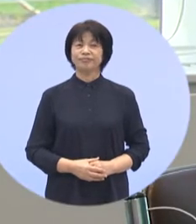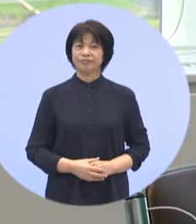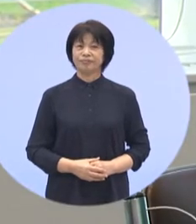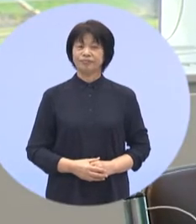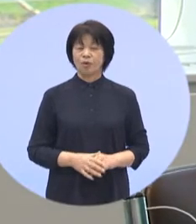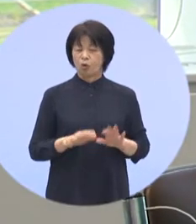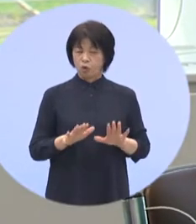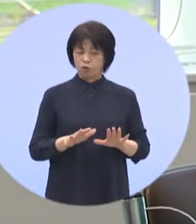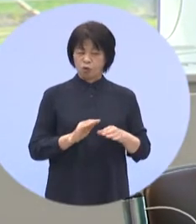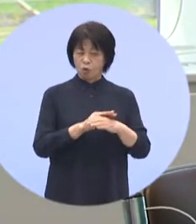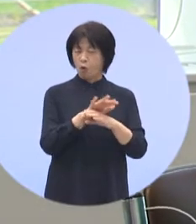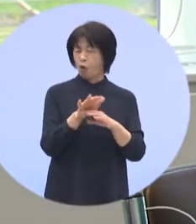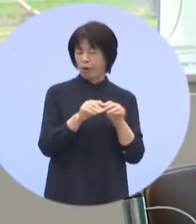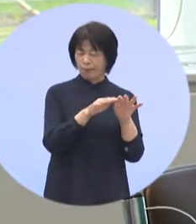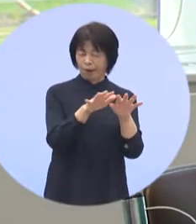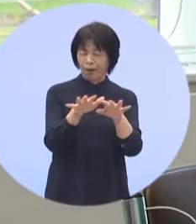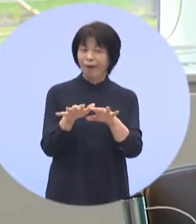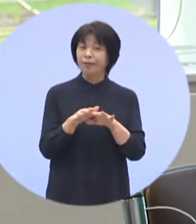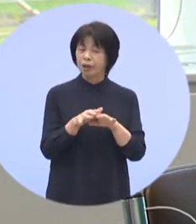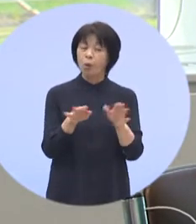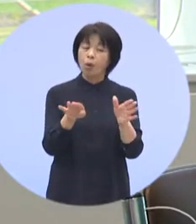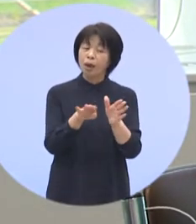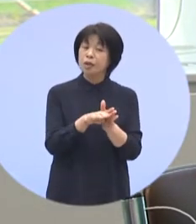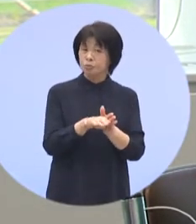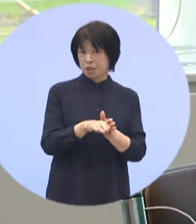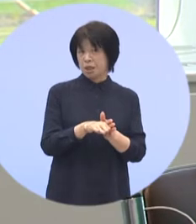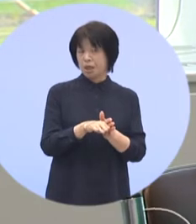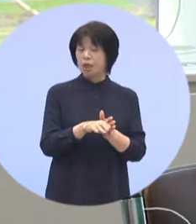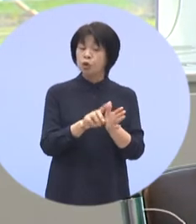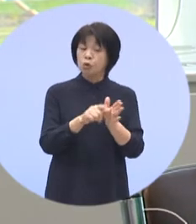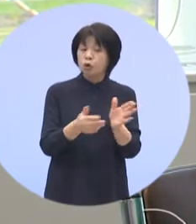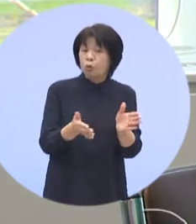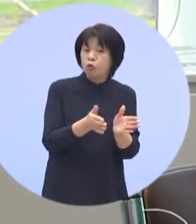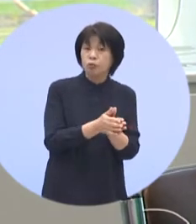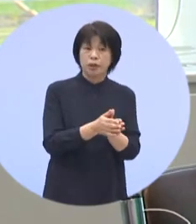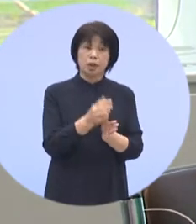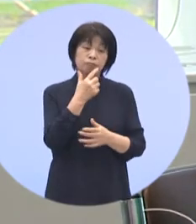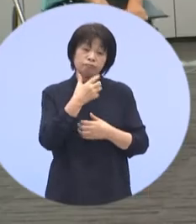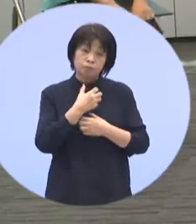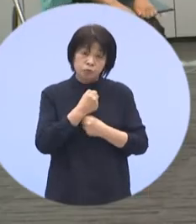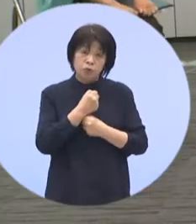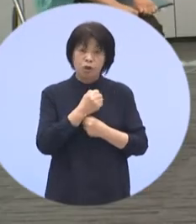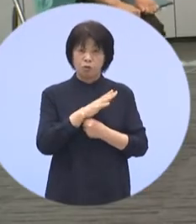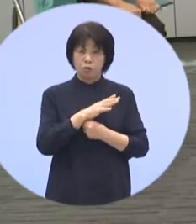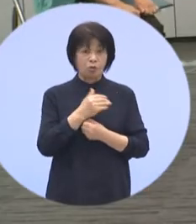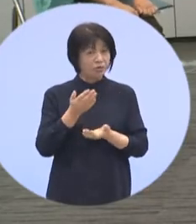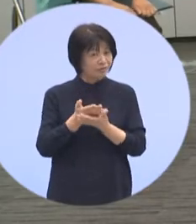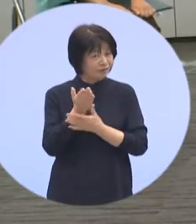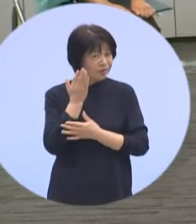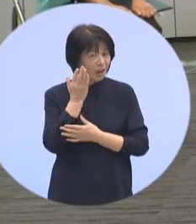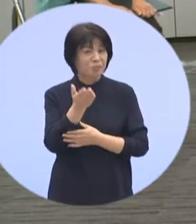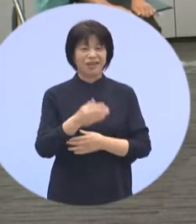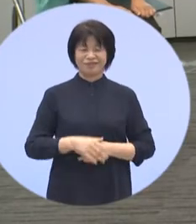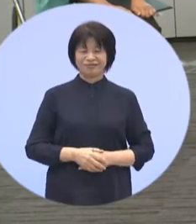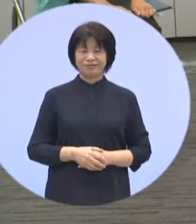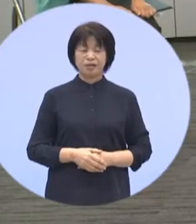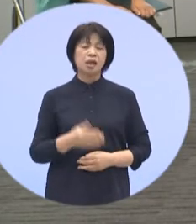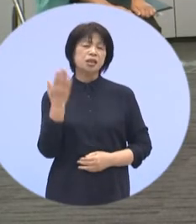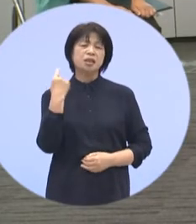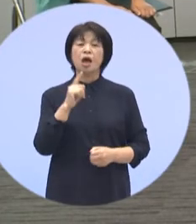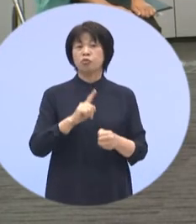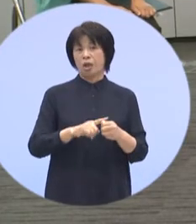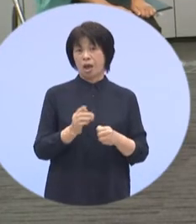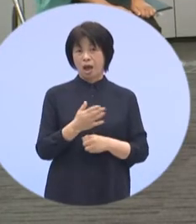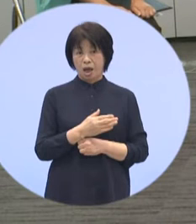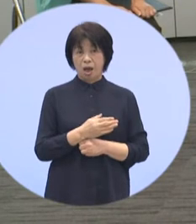このコロナ禍でオフも含め心がけていることを聞いてみましょう。昨年から新型コロナウイルス